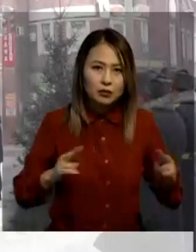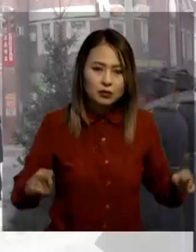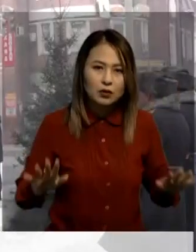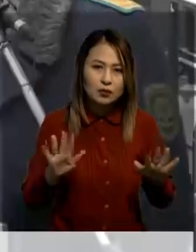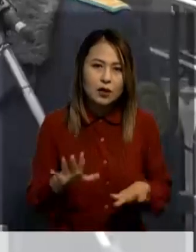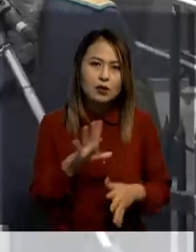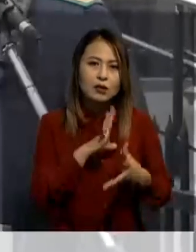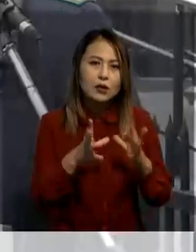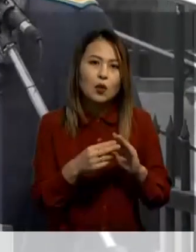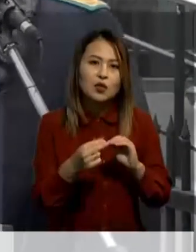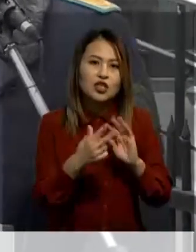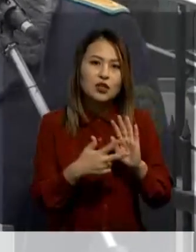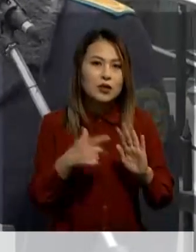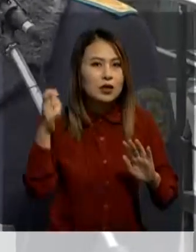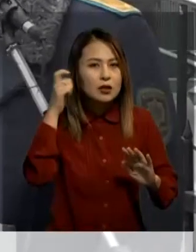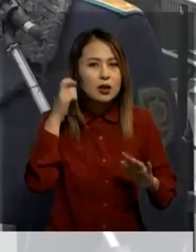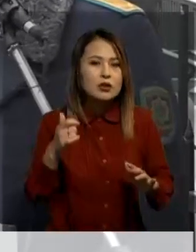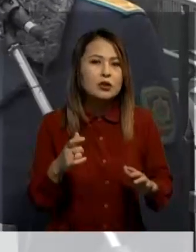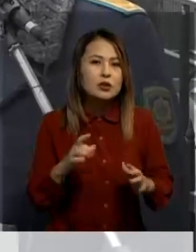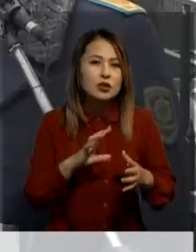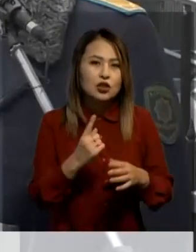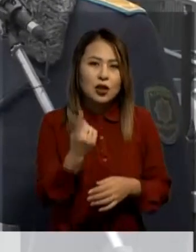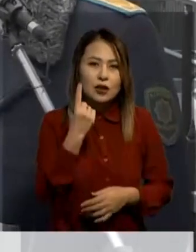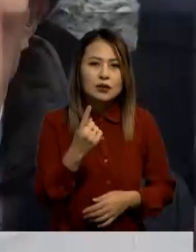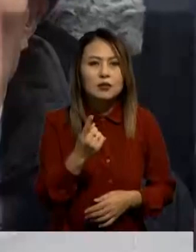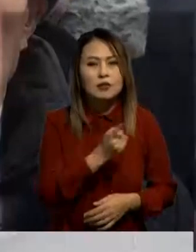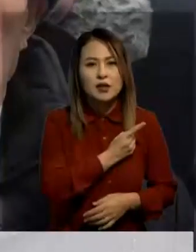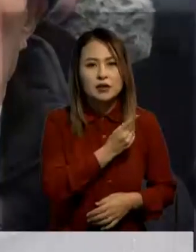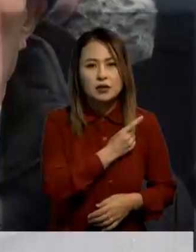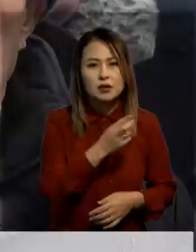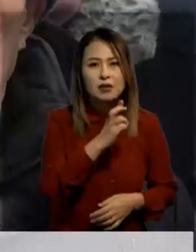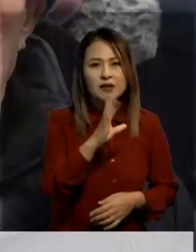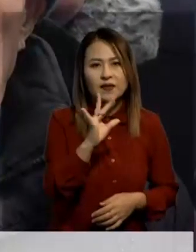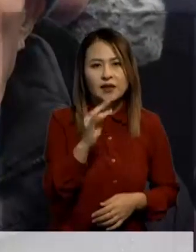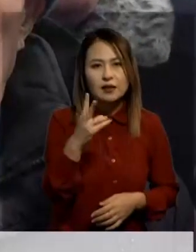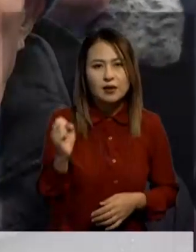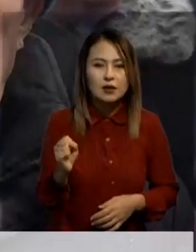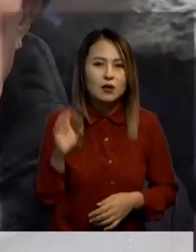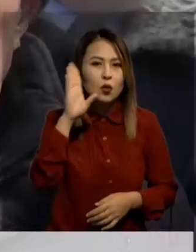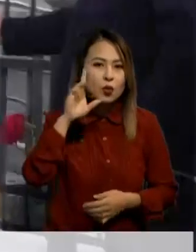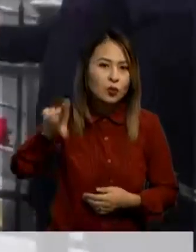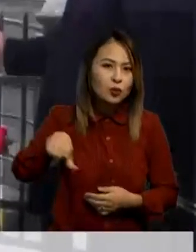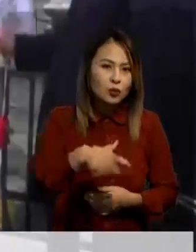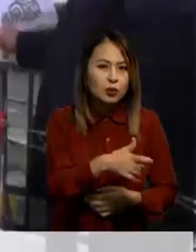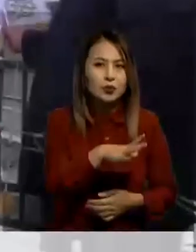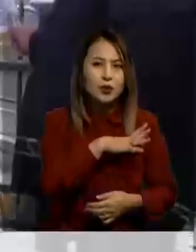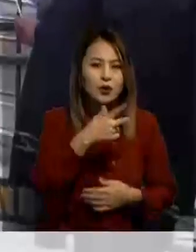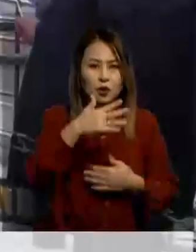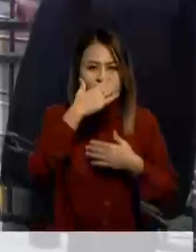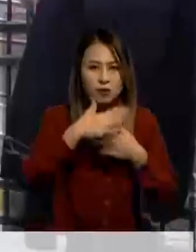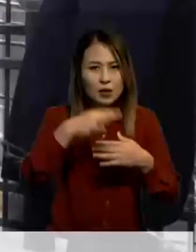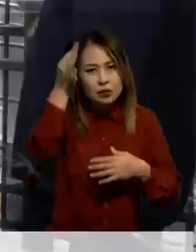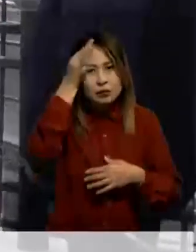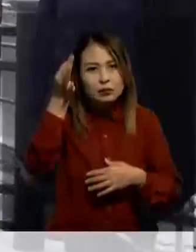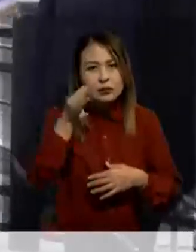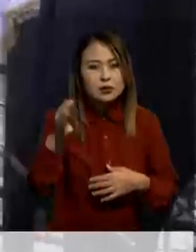алдына орнатылды. Қан майданға 18 жасында аттанған жауынгер жалғыз батыс Двина өзенін жүзіп өтіп, пулеметімен 30-ға жуық